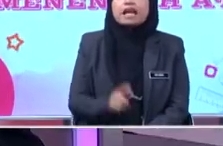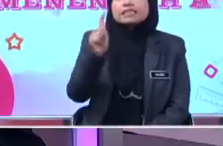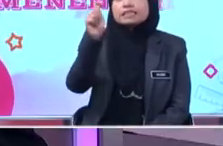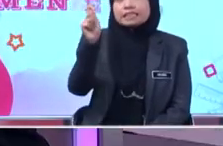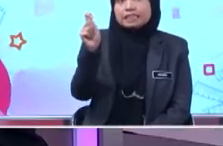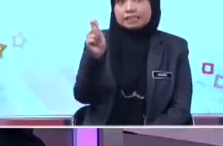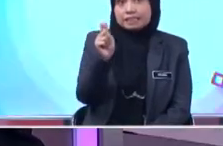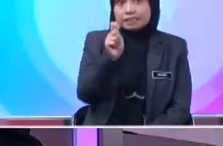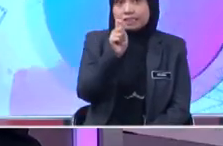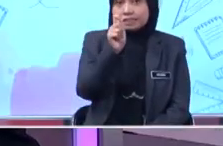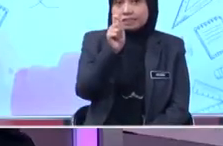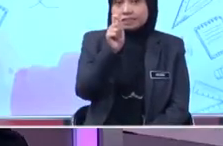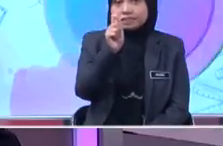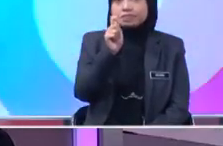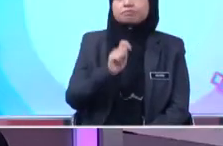huruf